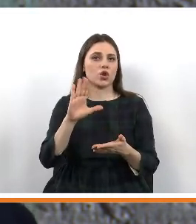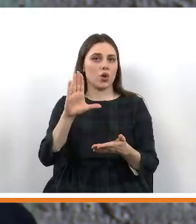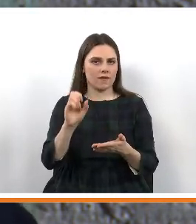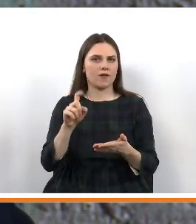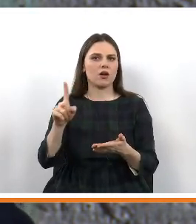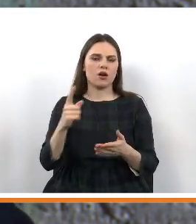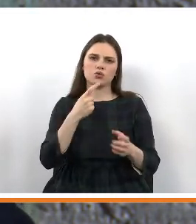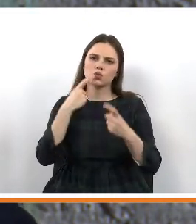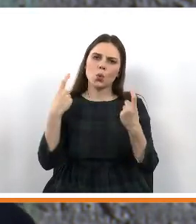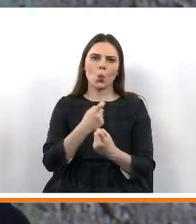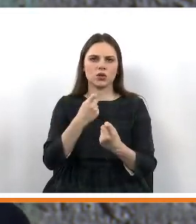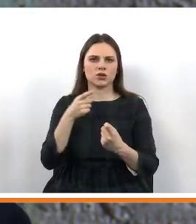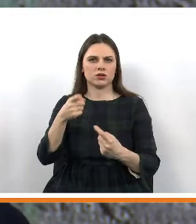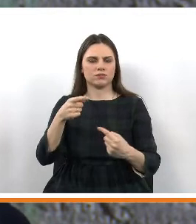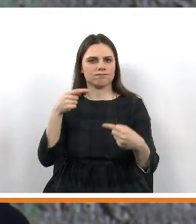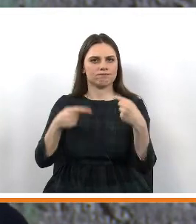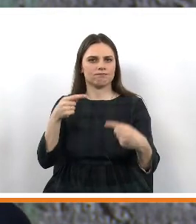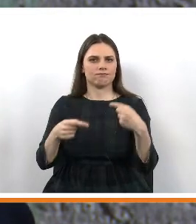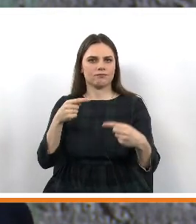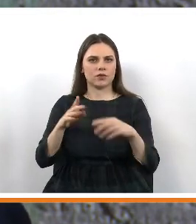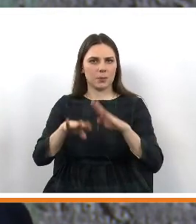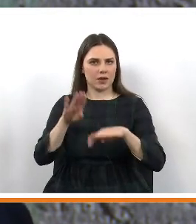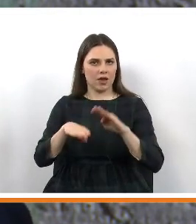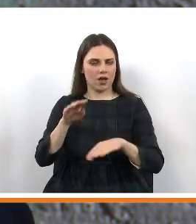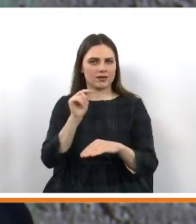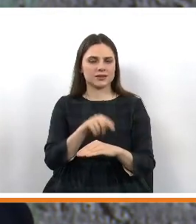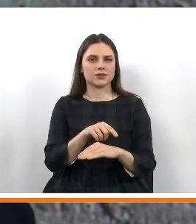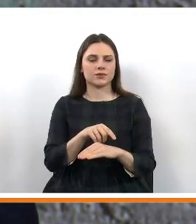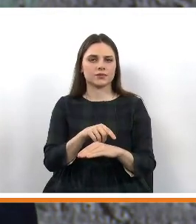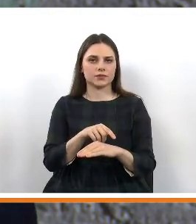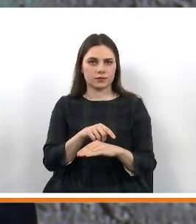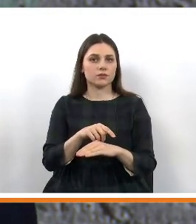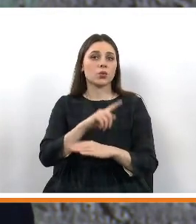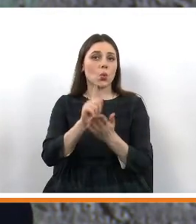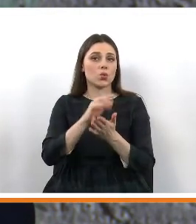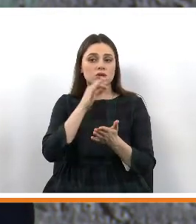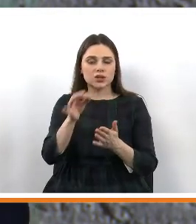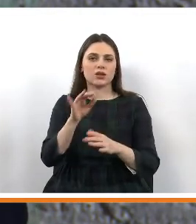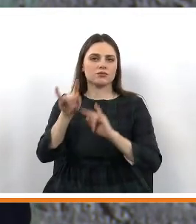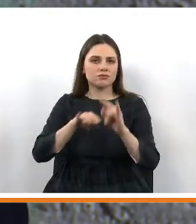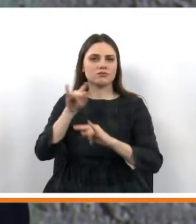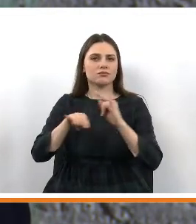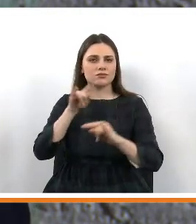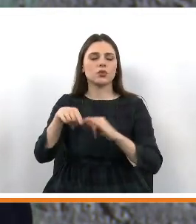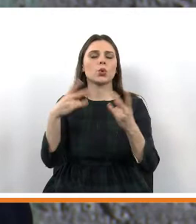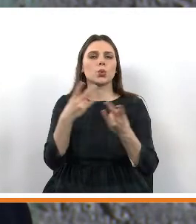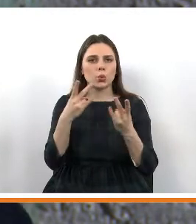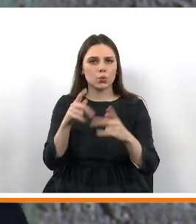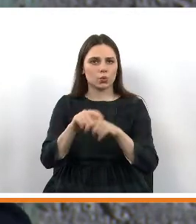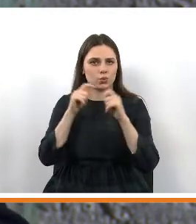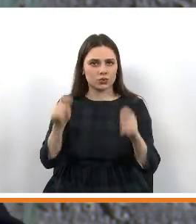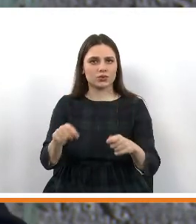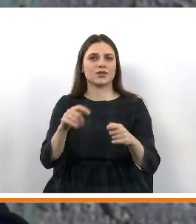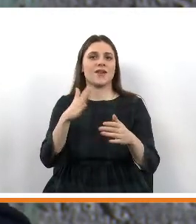такой жесткий критик всей практики. Ну, вот должна вам сказать, что мы ее убедили в том, что нужно создать фонд целевого капитала, и мы